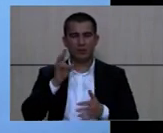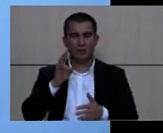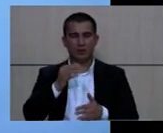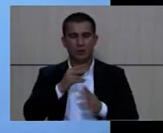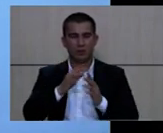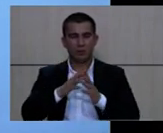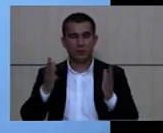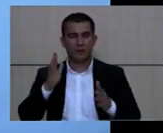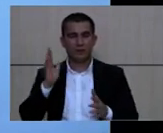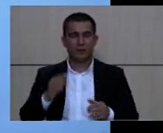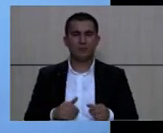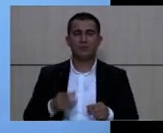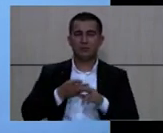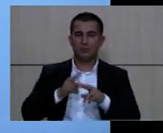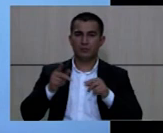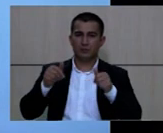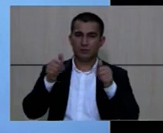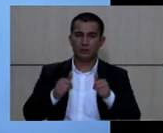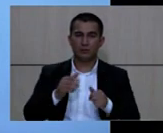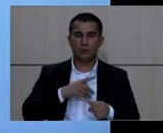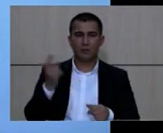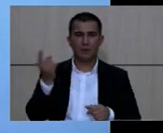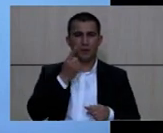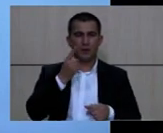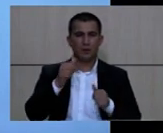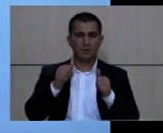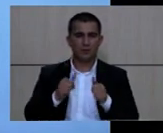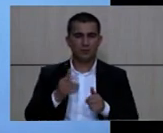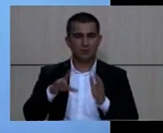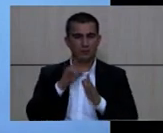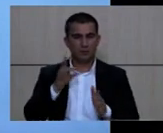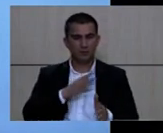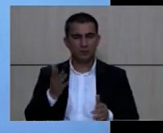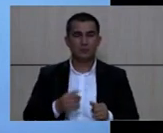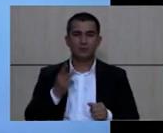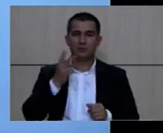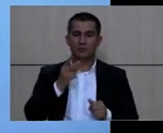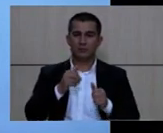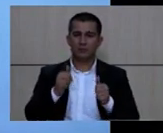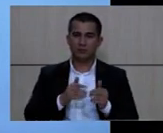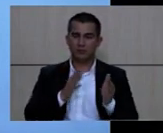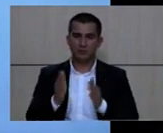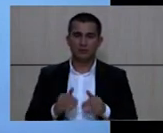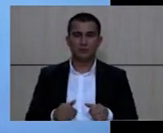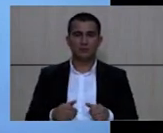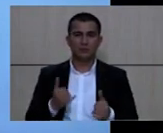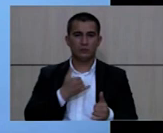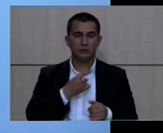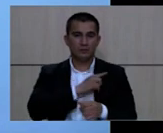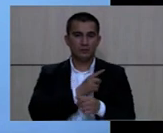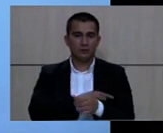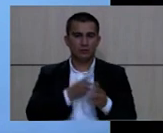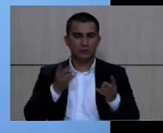ko'paytirilgan V. Demak, bu formulani biz birinchi formula deb belgilab oldik. İkinci formula. Demek bizga kuch